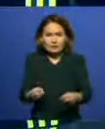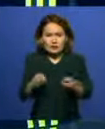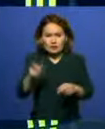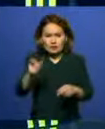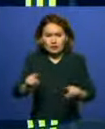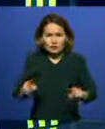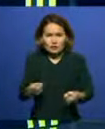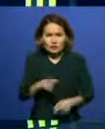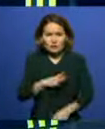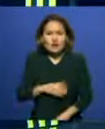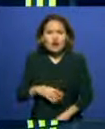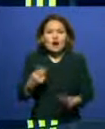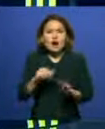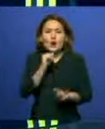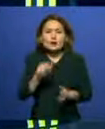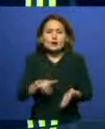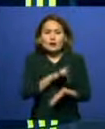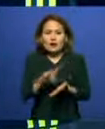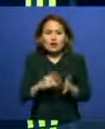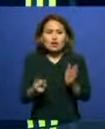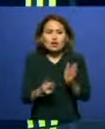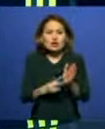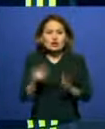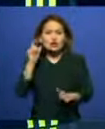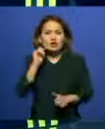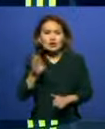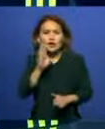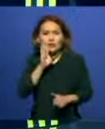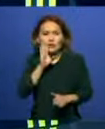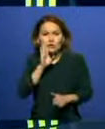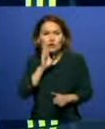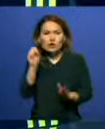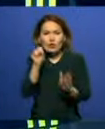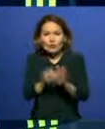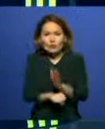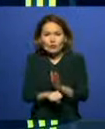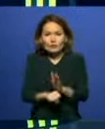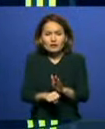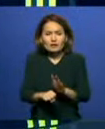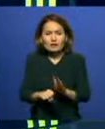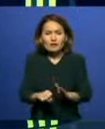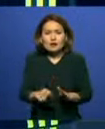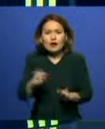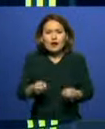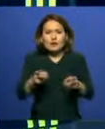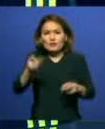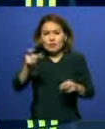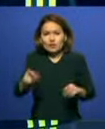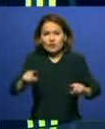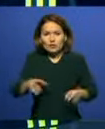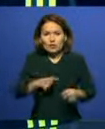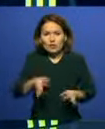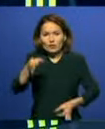Бүгін Қостанайда 7 жасар Виктория Ганяның өліміне қатысты сот отырысы басталды. Айыпталушы 31 жастағы облыс орталығының тұрғыны. Оған